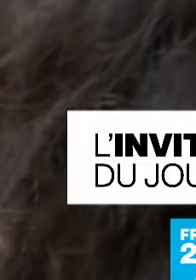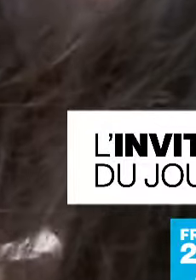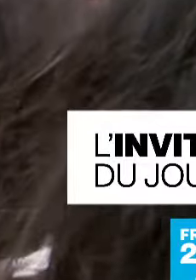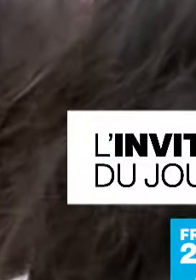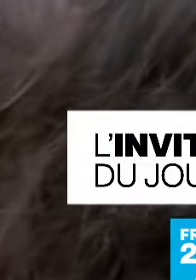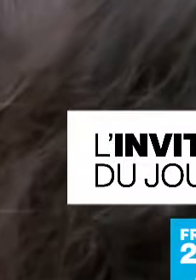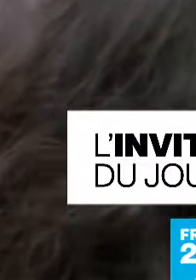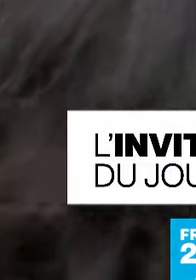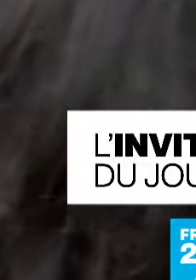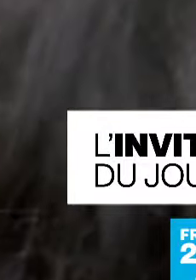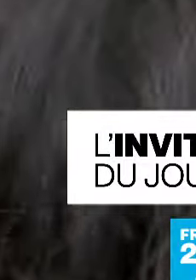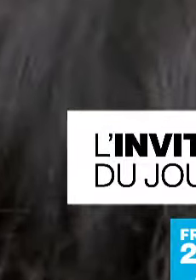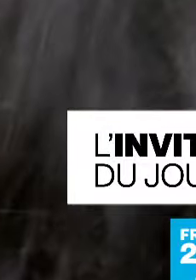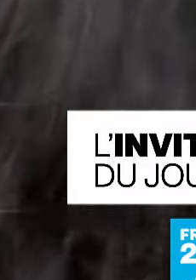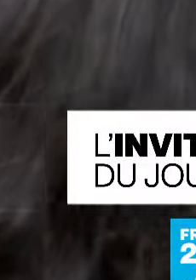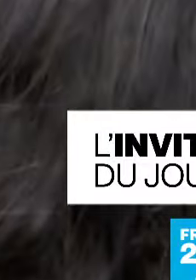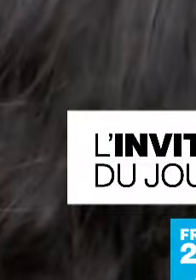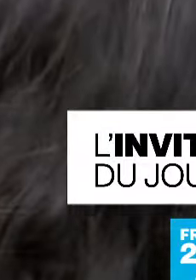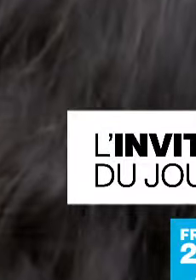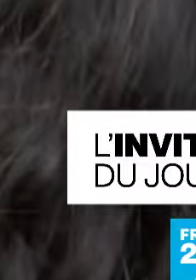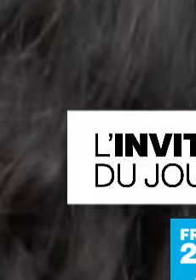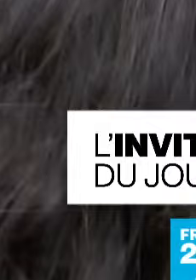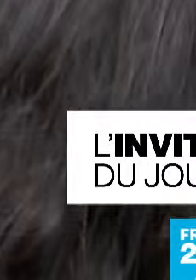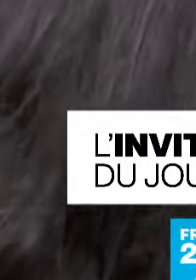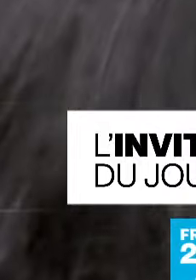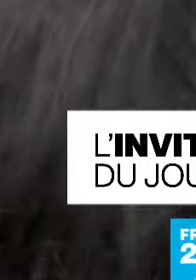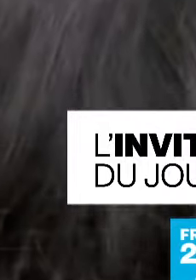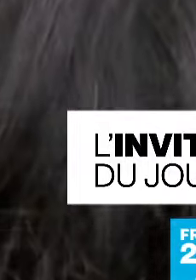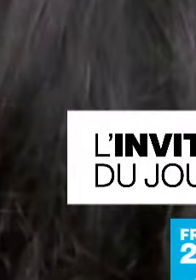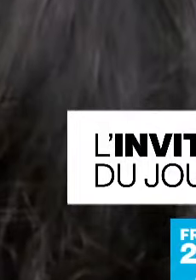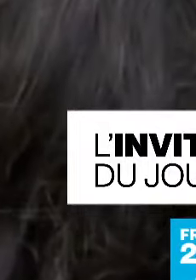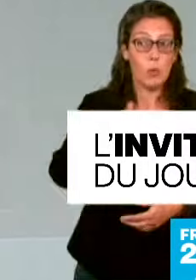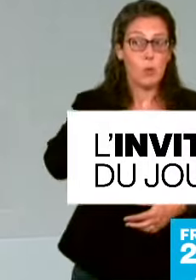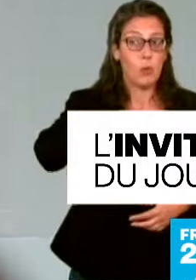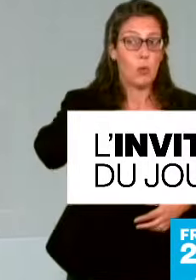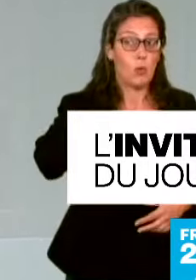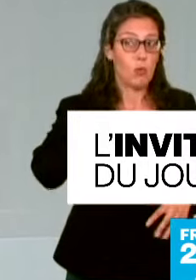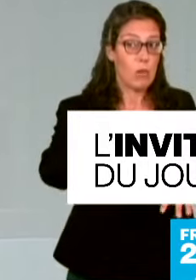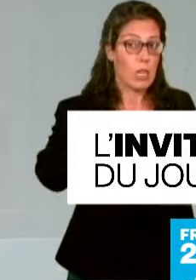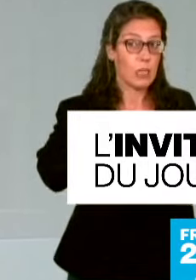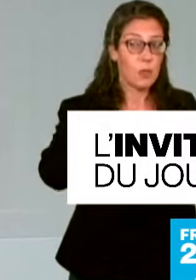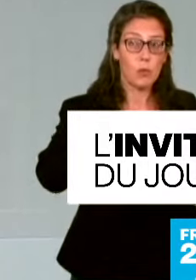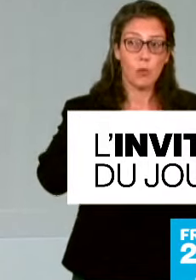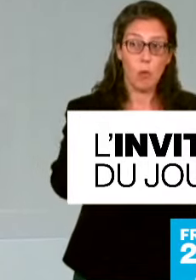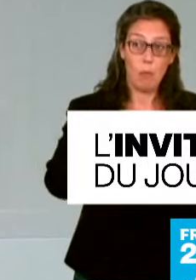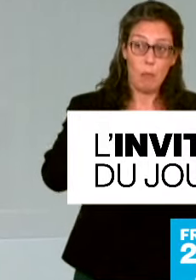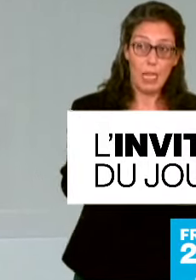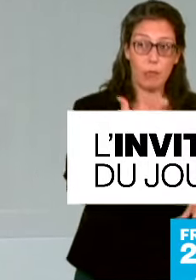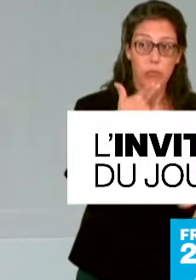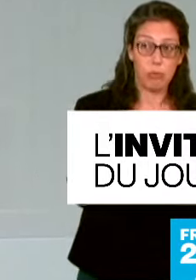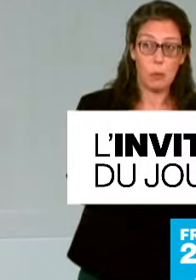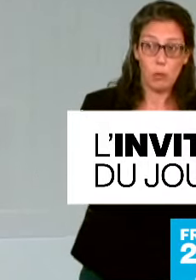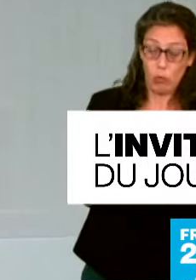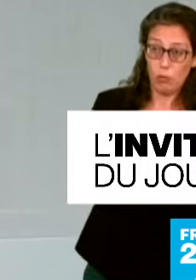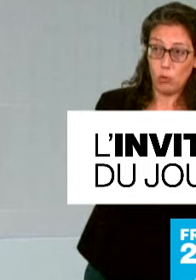désormais, c'était, ok, tout n'était pas parfait, mais on va continuer. Et il n'y a pas